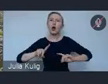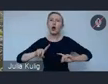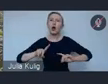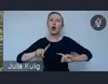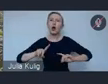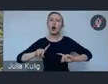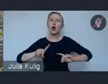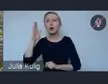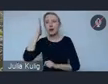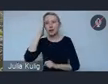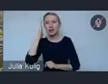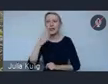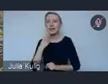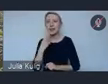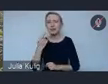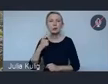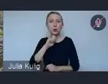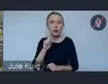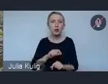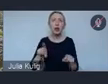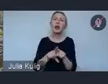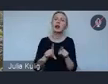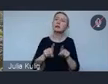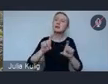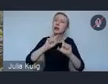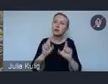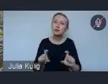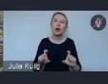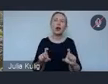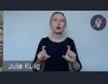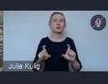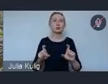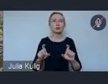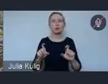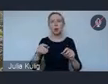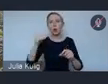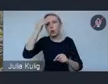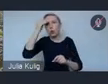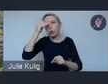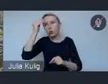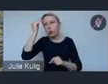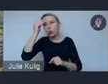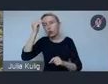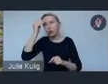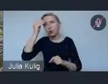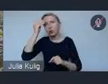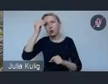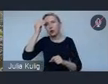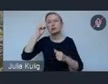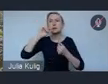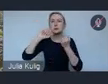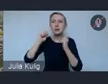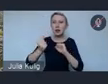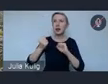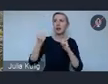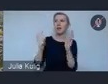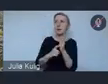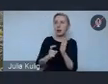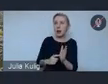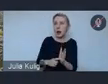języcznych a także ustawiczne i ciągłe dokształcania się w zakresie zmieniających się wymagań